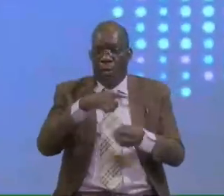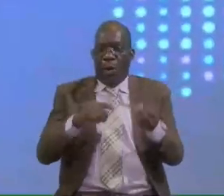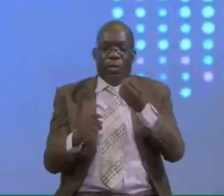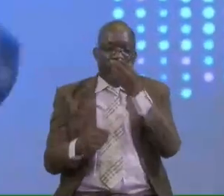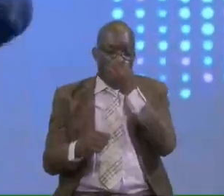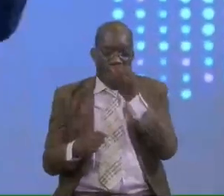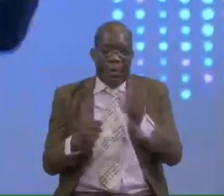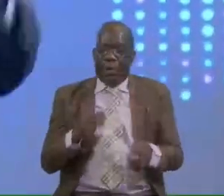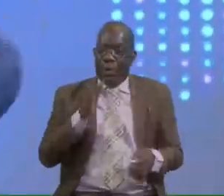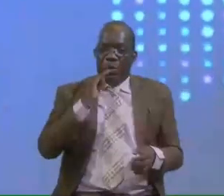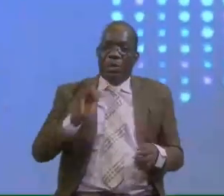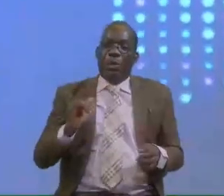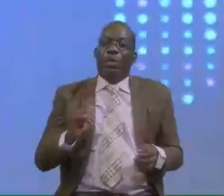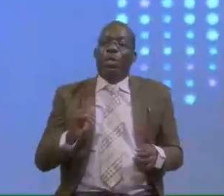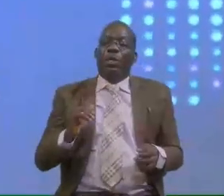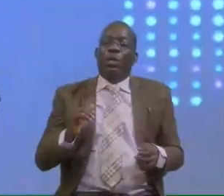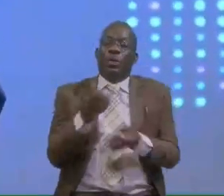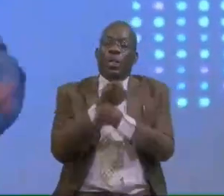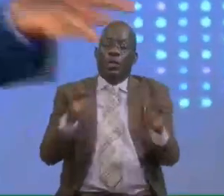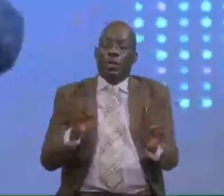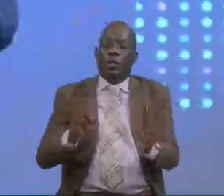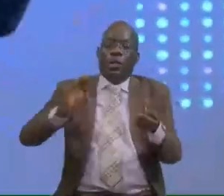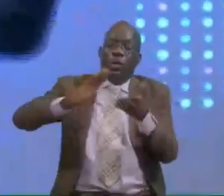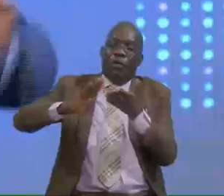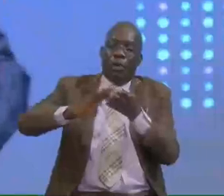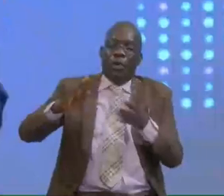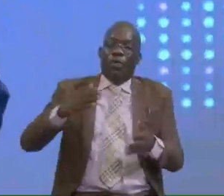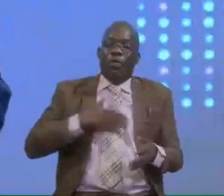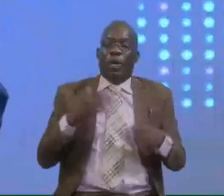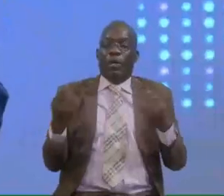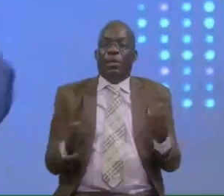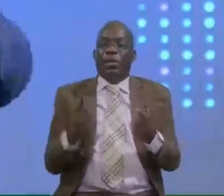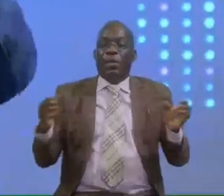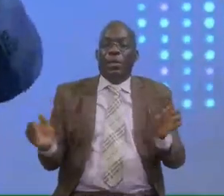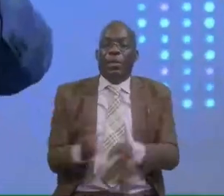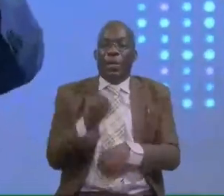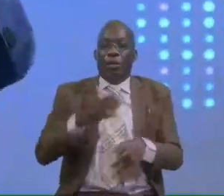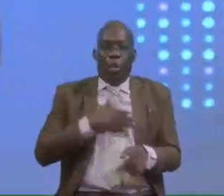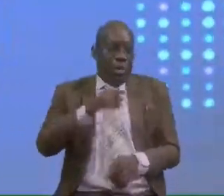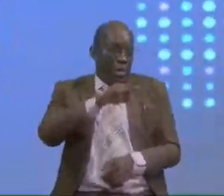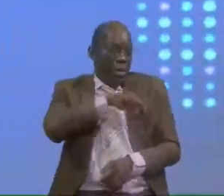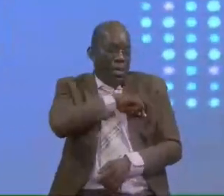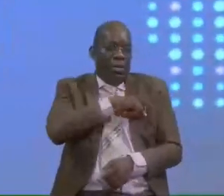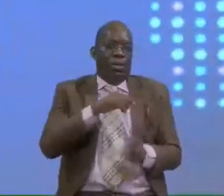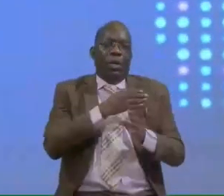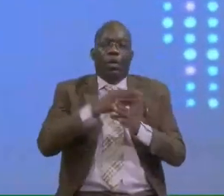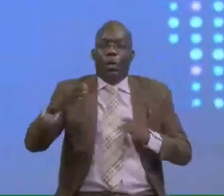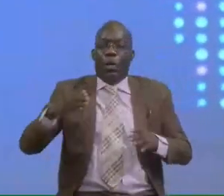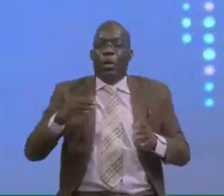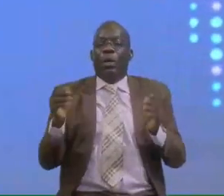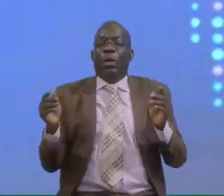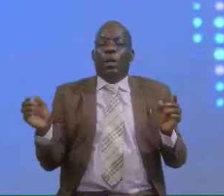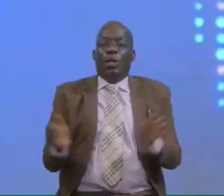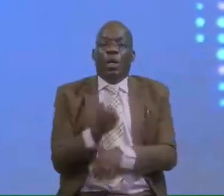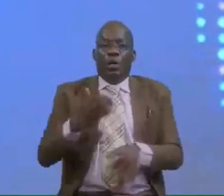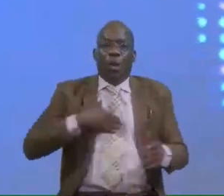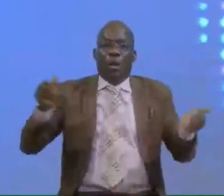notre salut. Pardonne mes péchés. Ôte ma culpabilité. Ôte